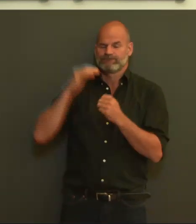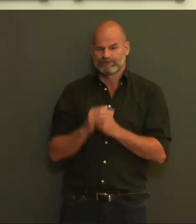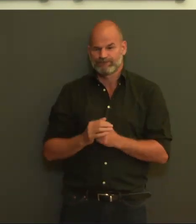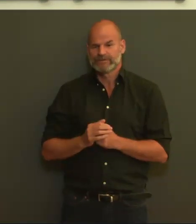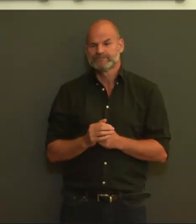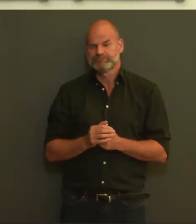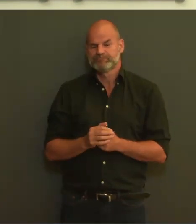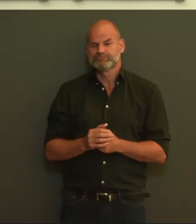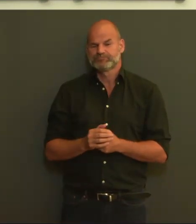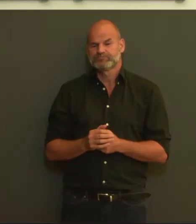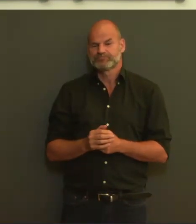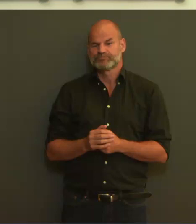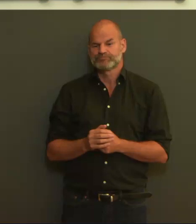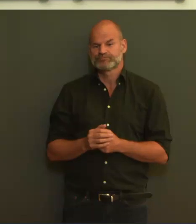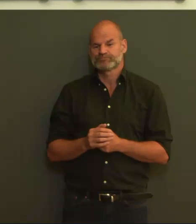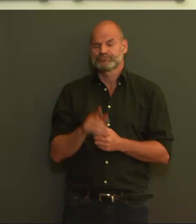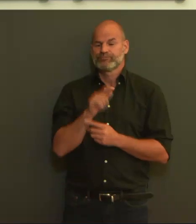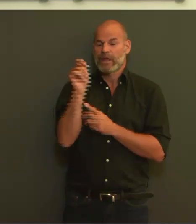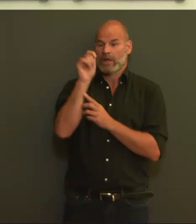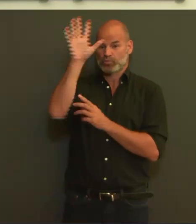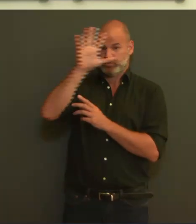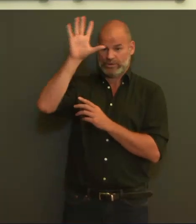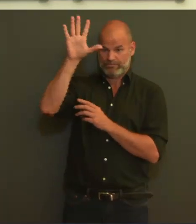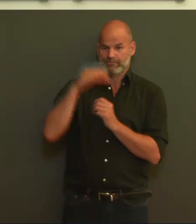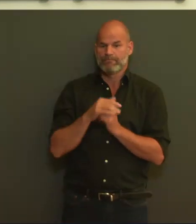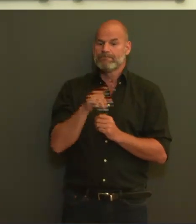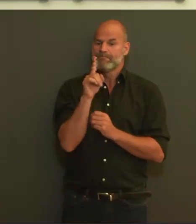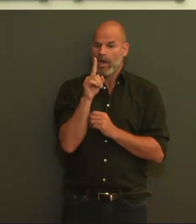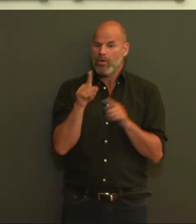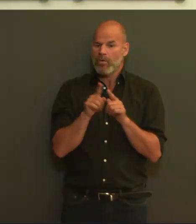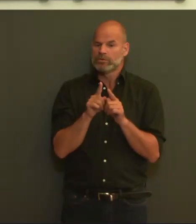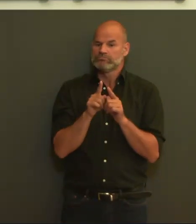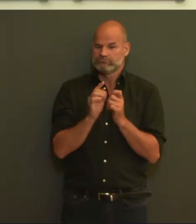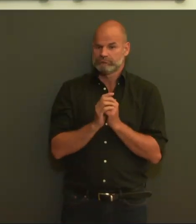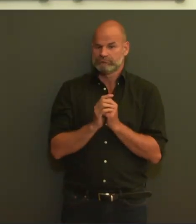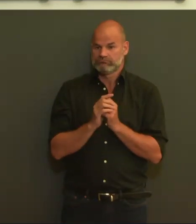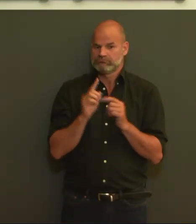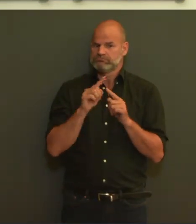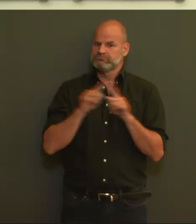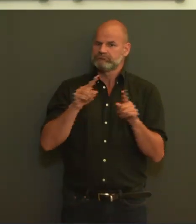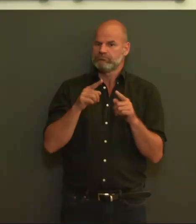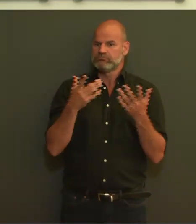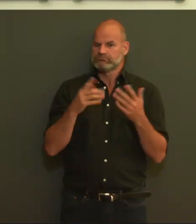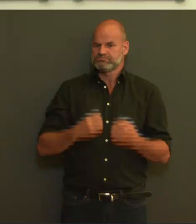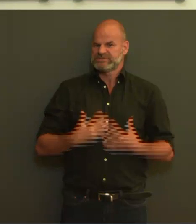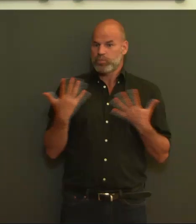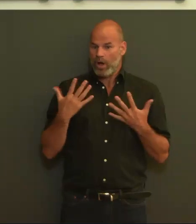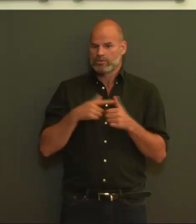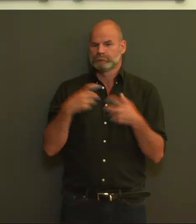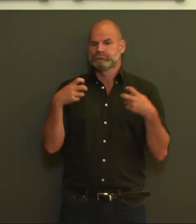Behalve Antwerpen zien we momenteel het grootste aantal nieuwe gevallen in het Brussels hoofdstedelijk